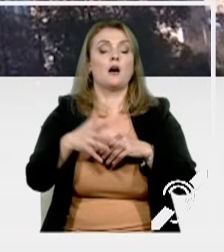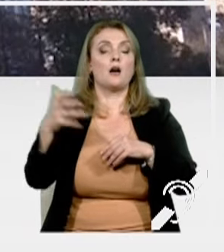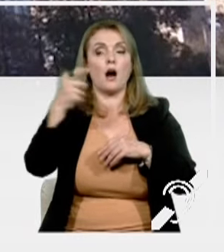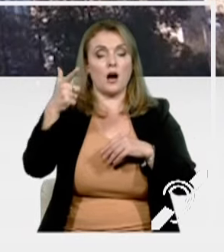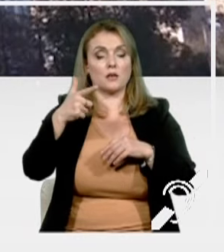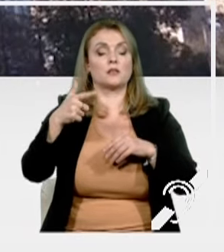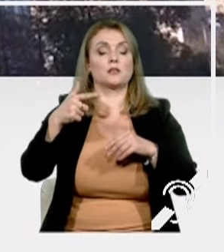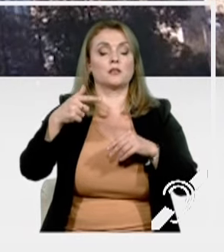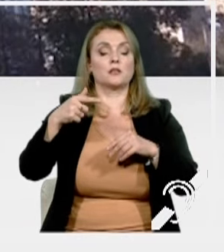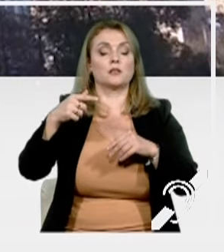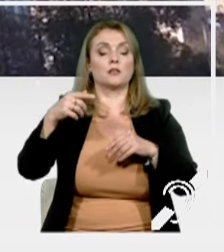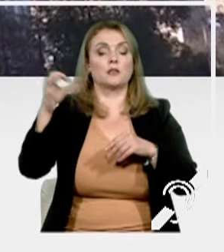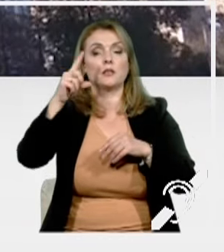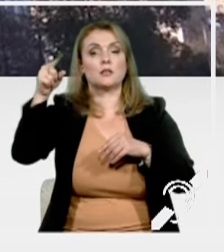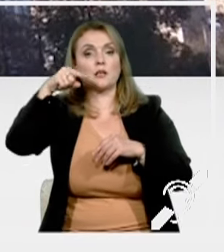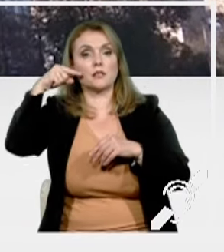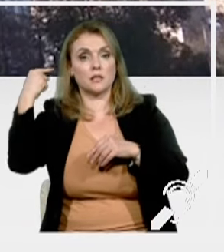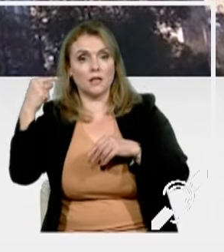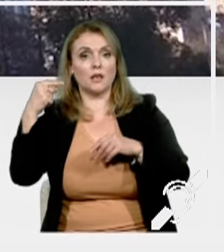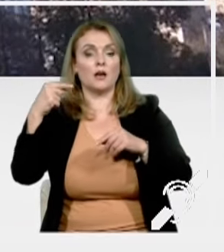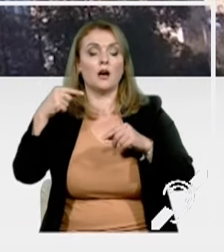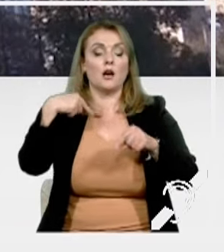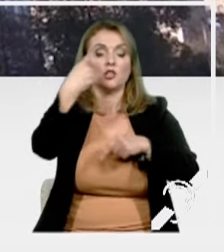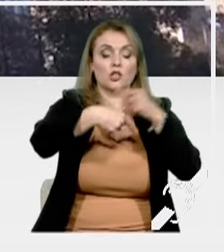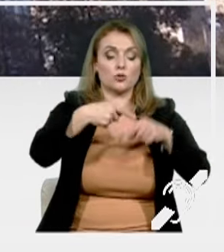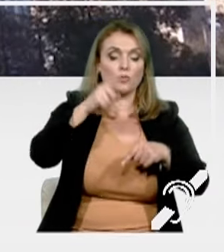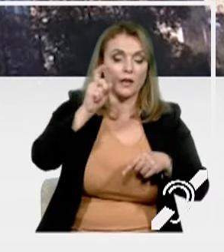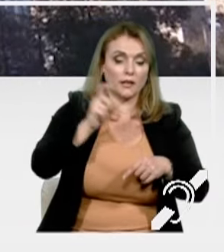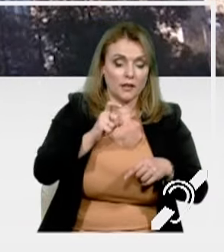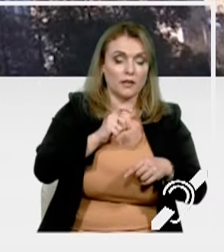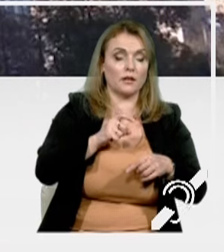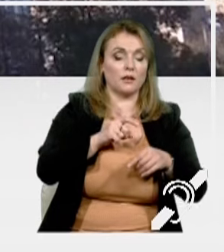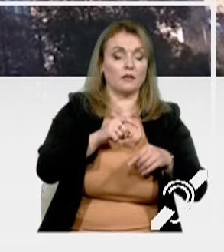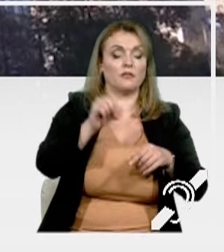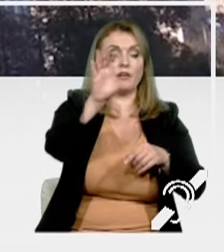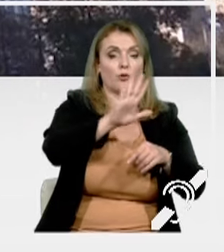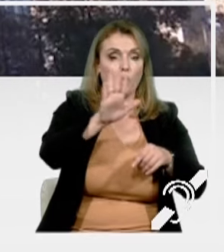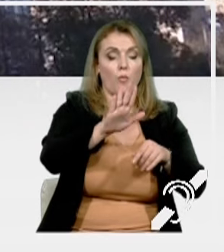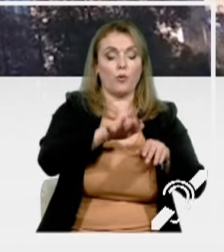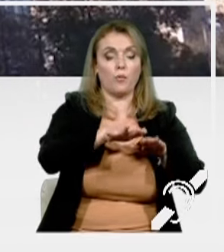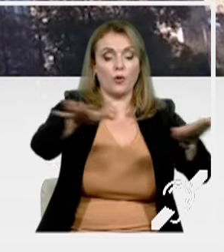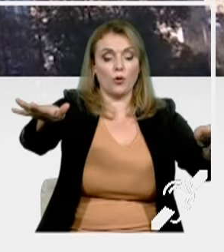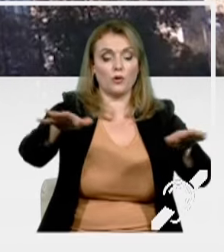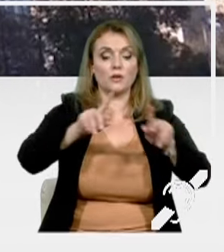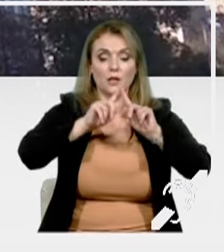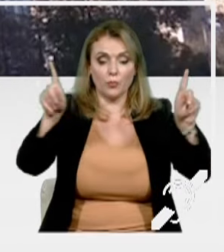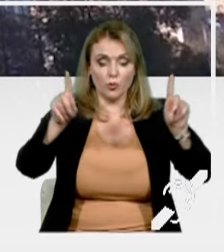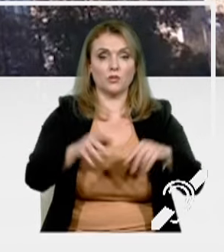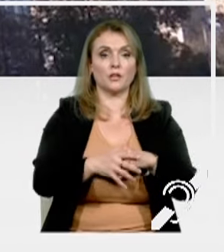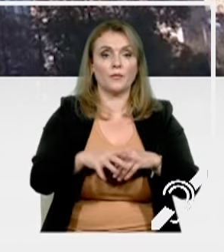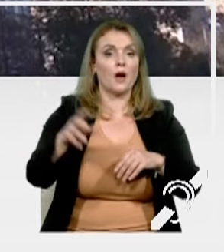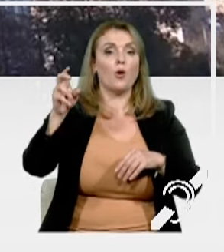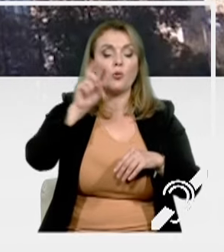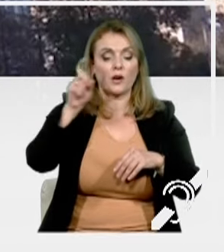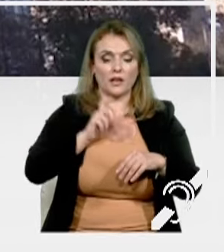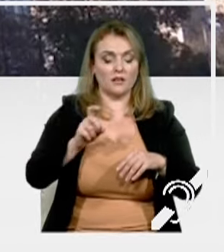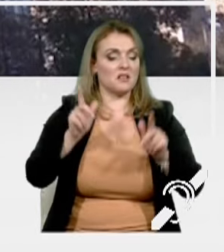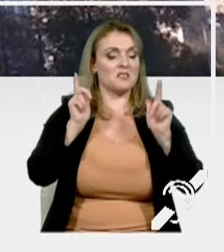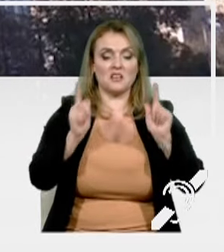Rusia prin Ucraina spre Europa. În contextul invaziei ruse în Ucraina, Kievul a reiterat că nu va accepta o prelungire a